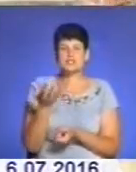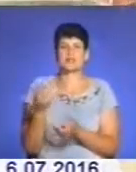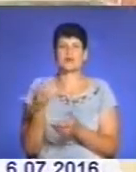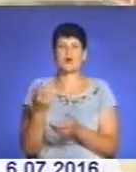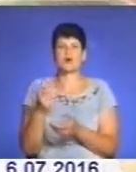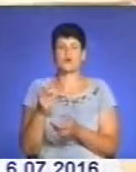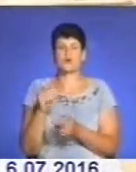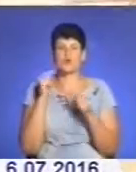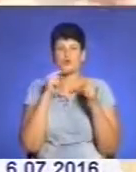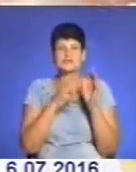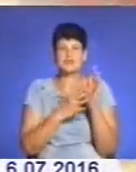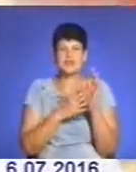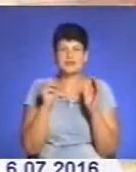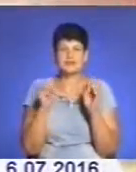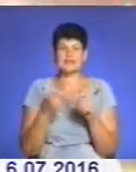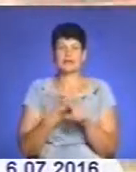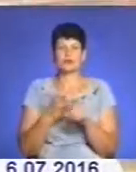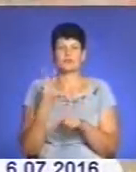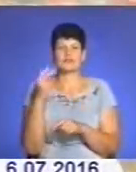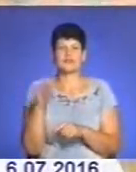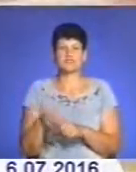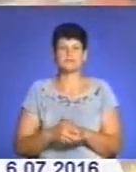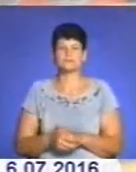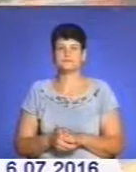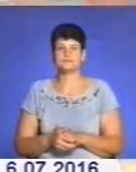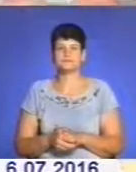тисяч, картопля 2 тисячі,